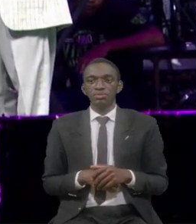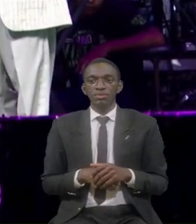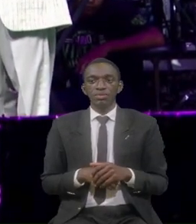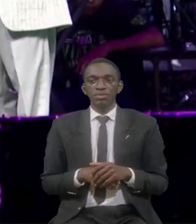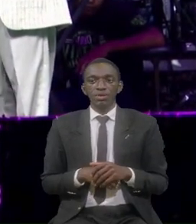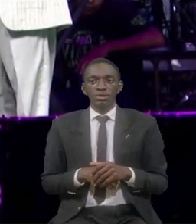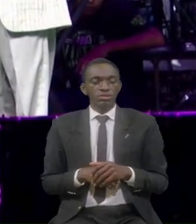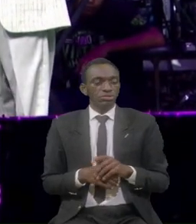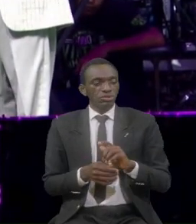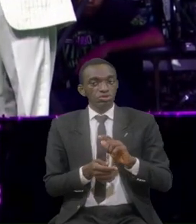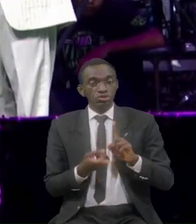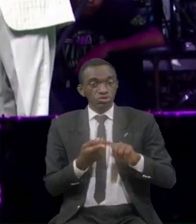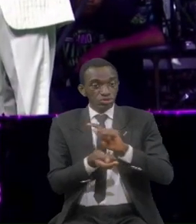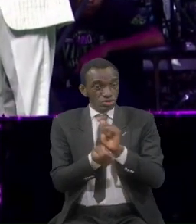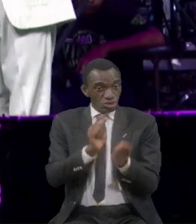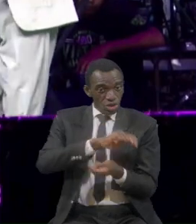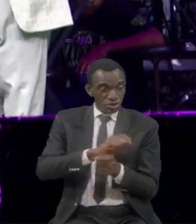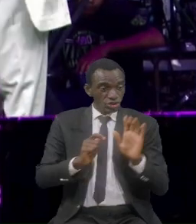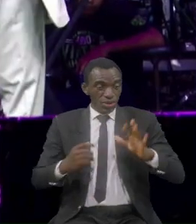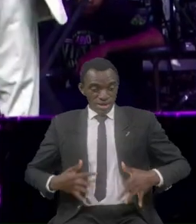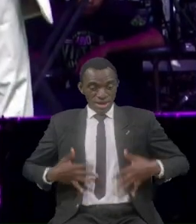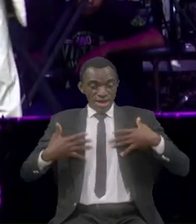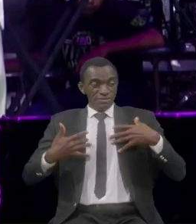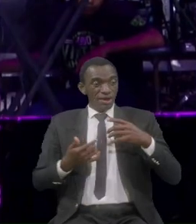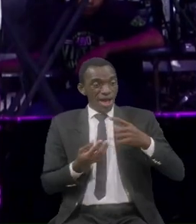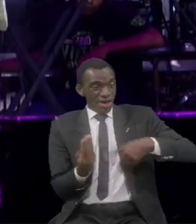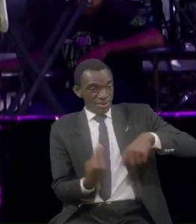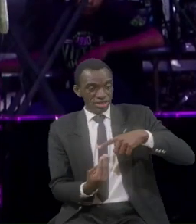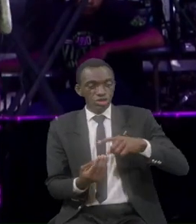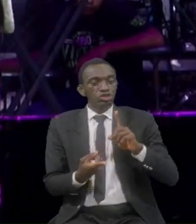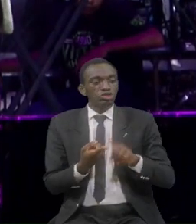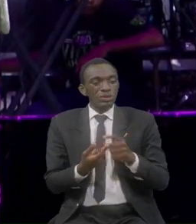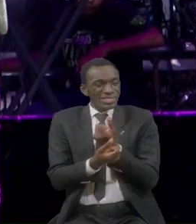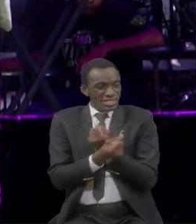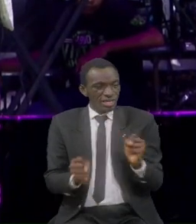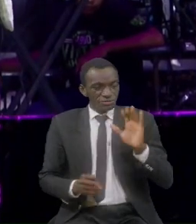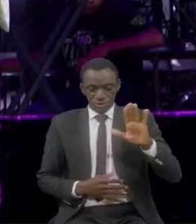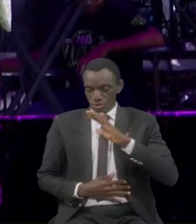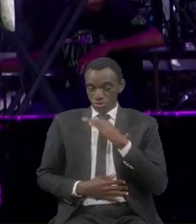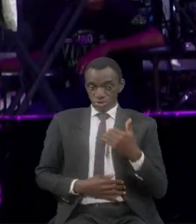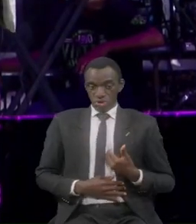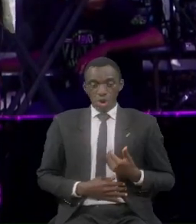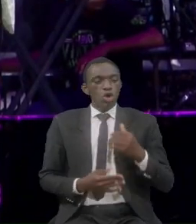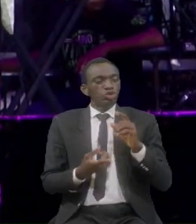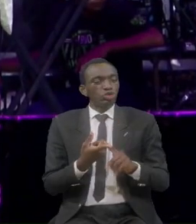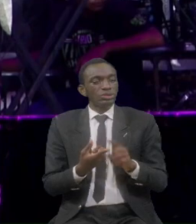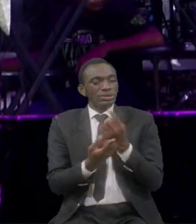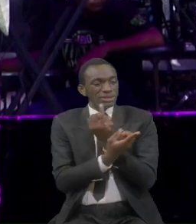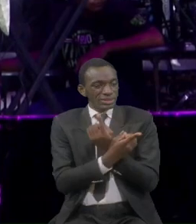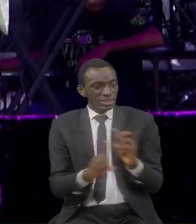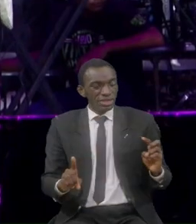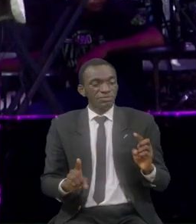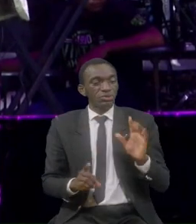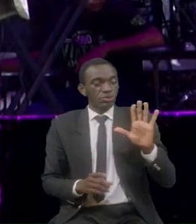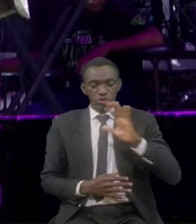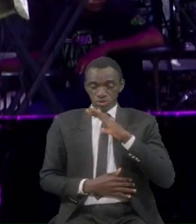around. Redeeming your soul. Iingon niya ang saving your soul. Luwason ang imong kinabuhi ang imong kalang. Changing everything